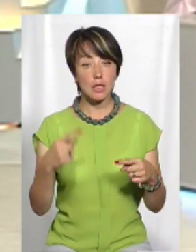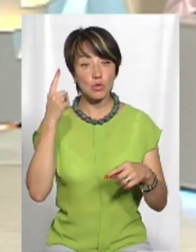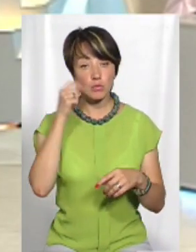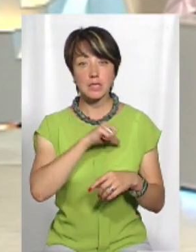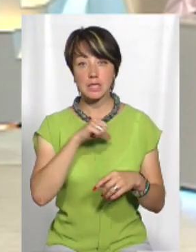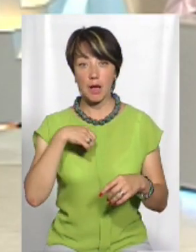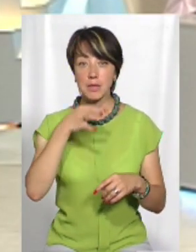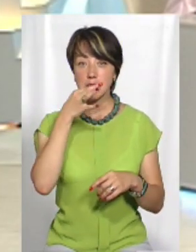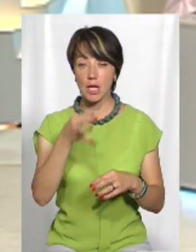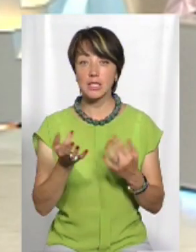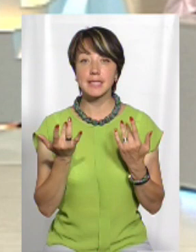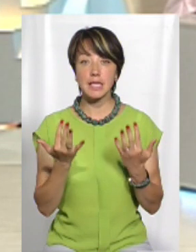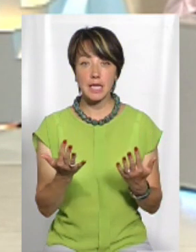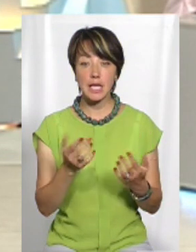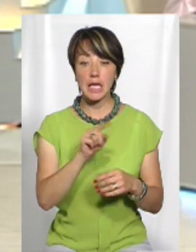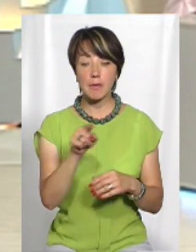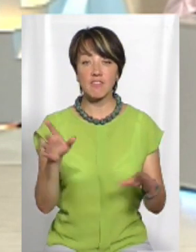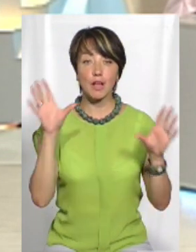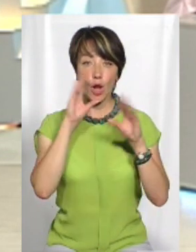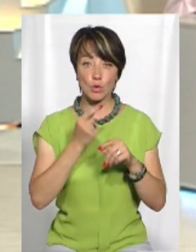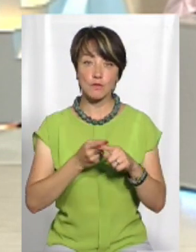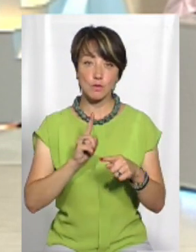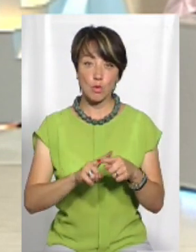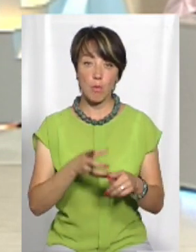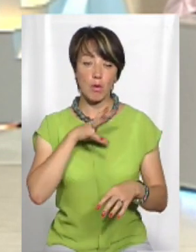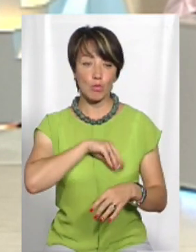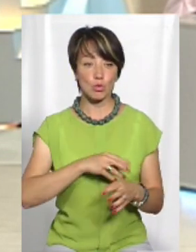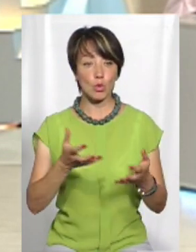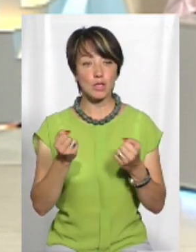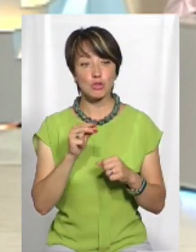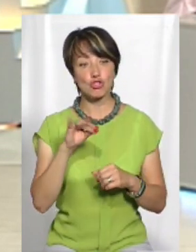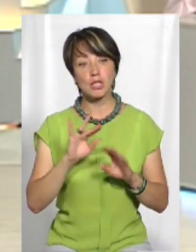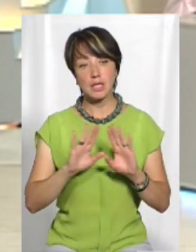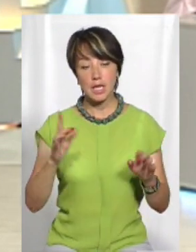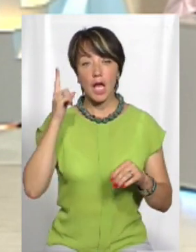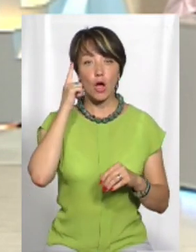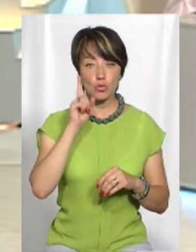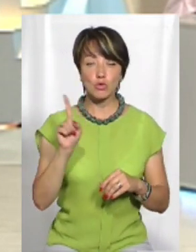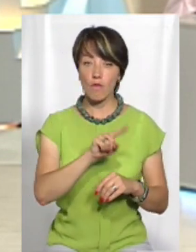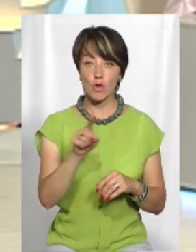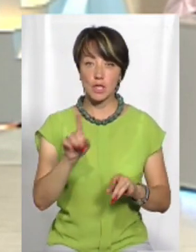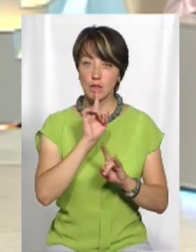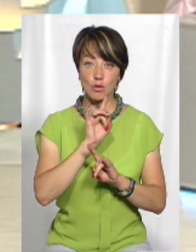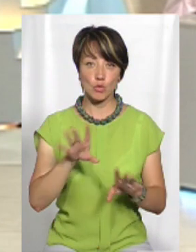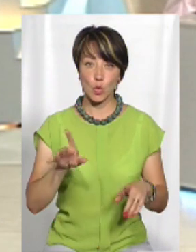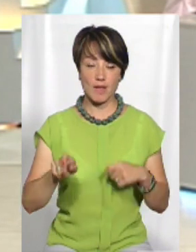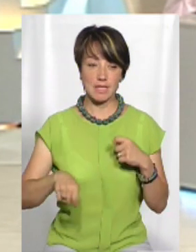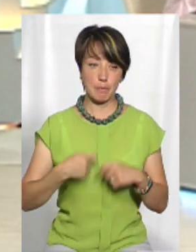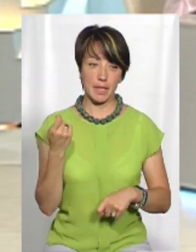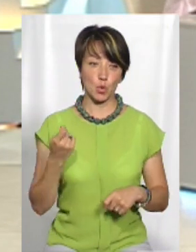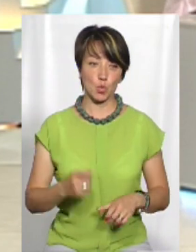думаю, самі скажуть, наскільки їм вдалося в цьому прибуток отримати чи ні, але я думаю, що вони не будуть в